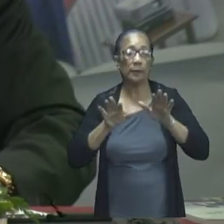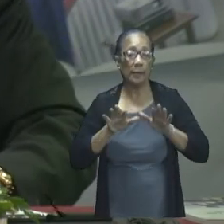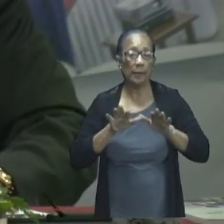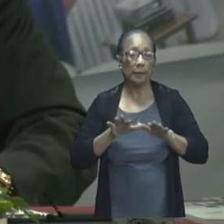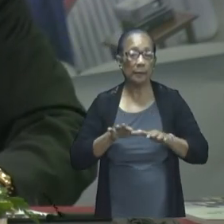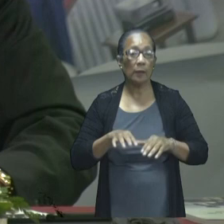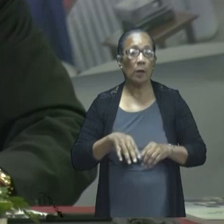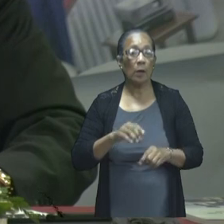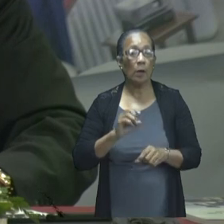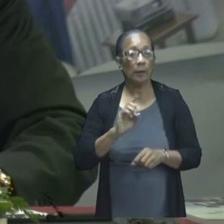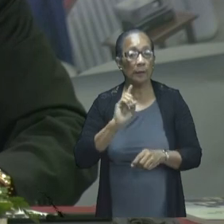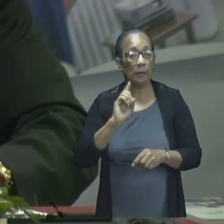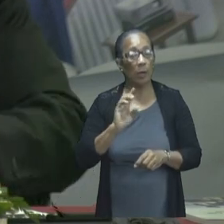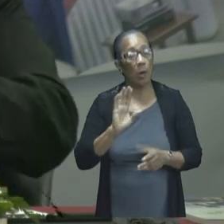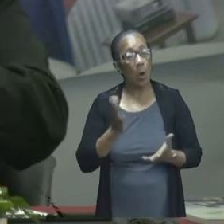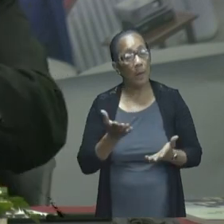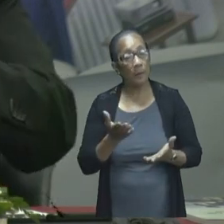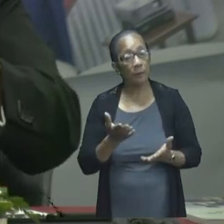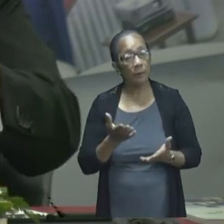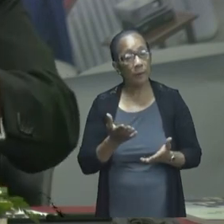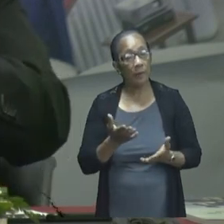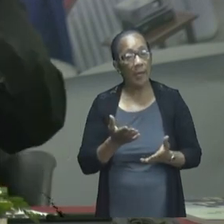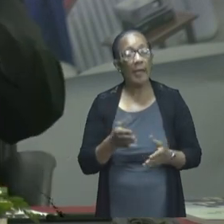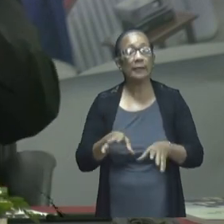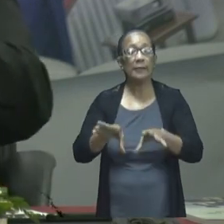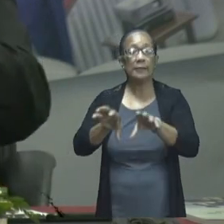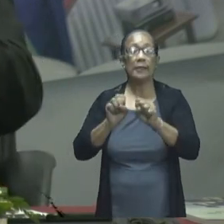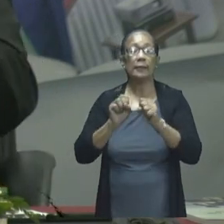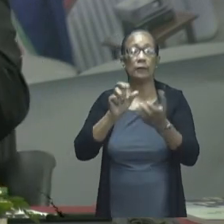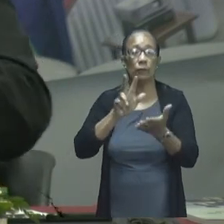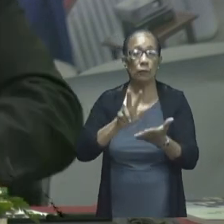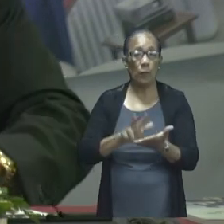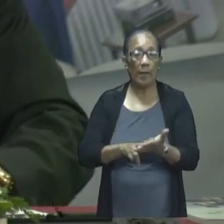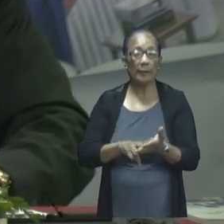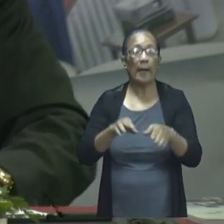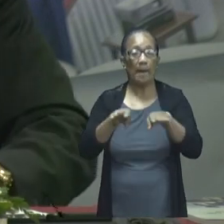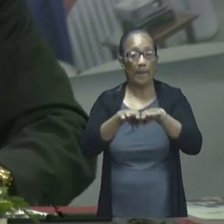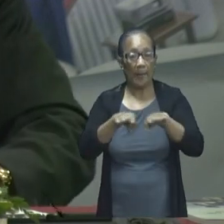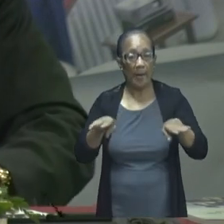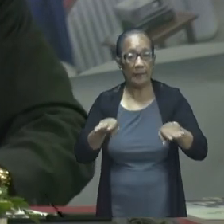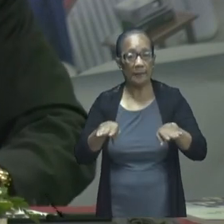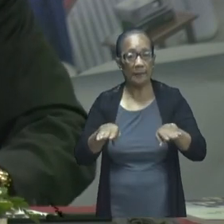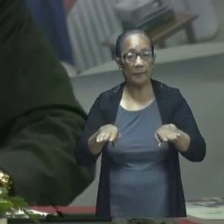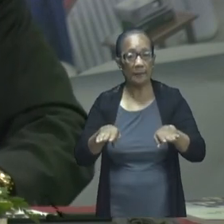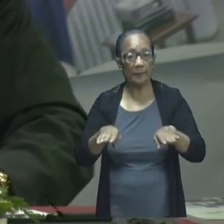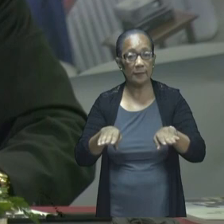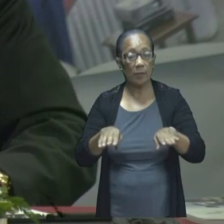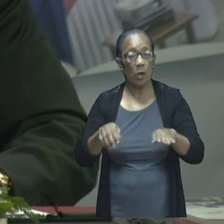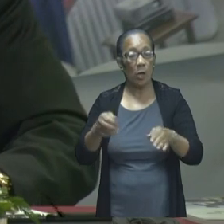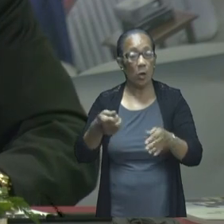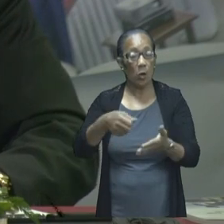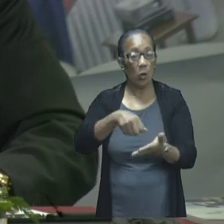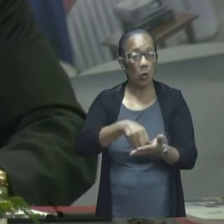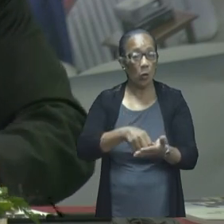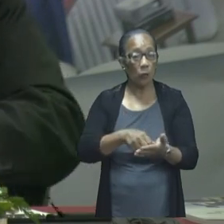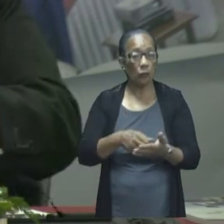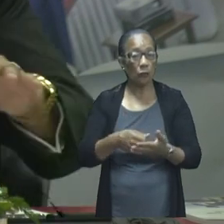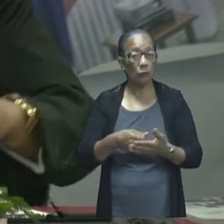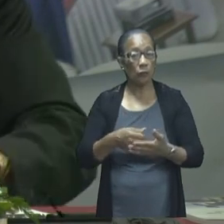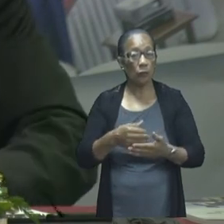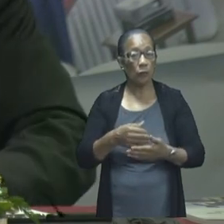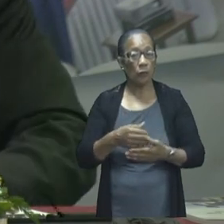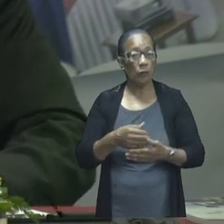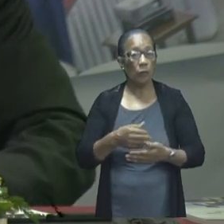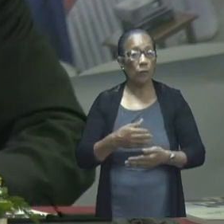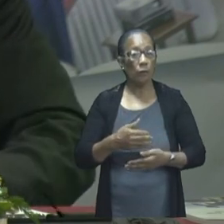parlement namelijk een initiatiefwet een basis account voor elke